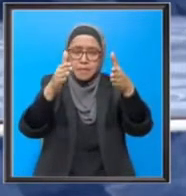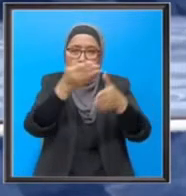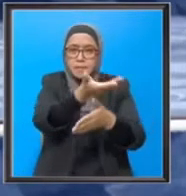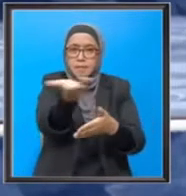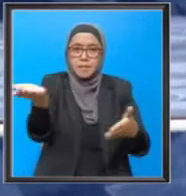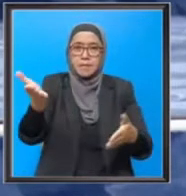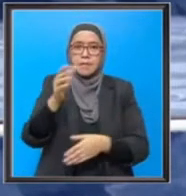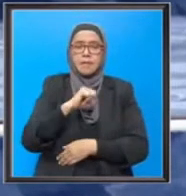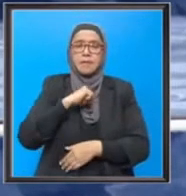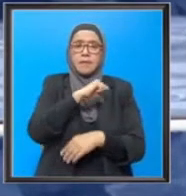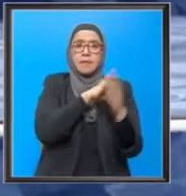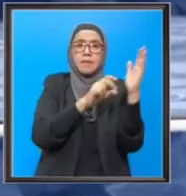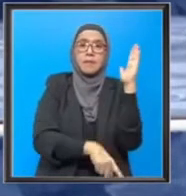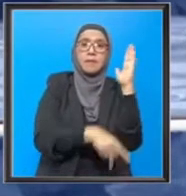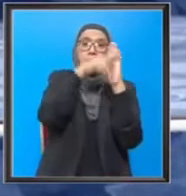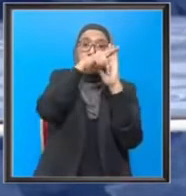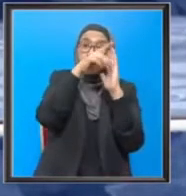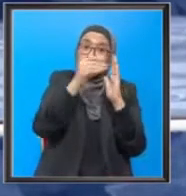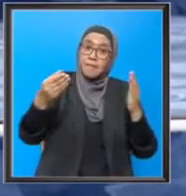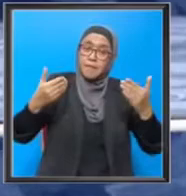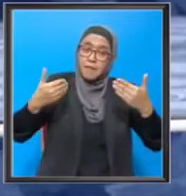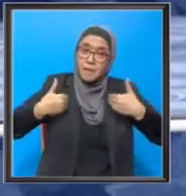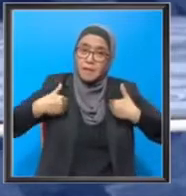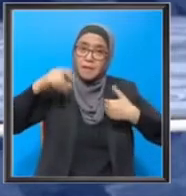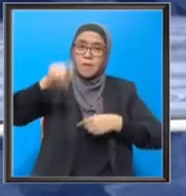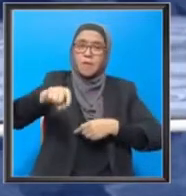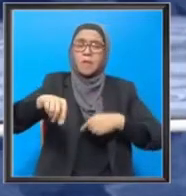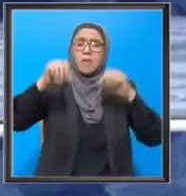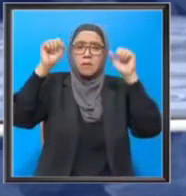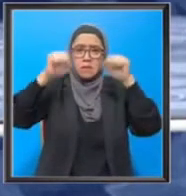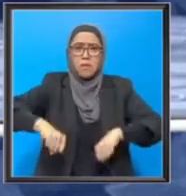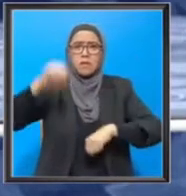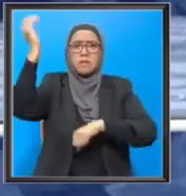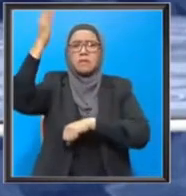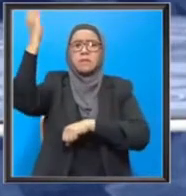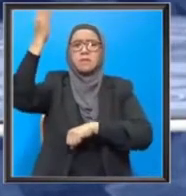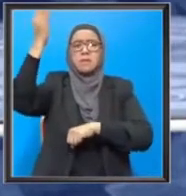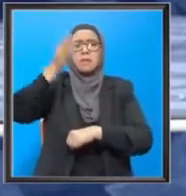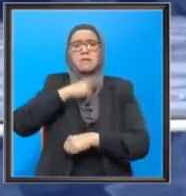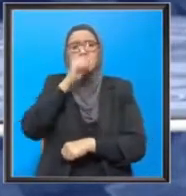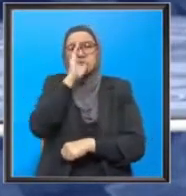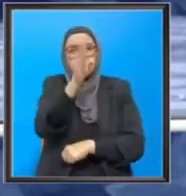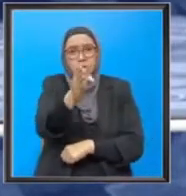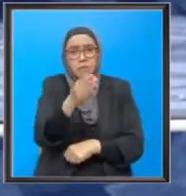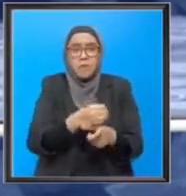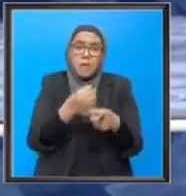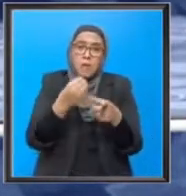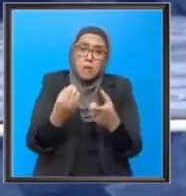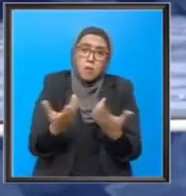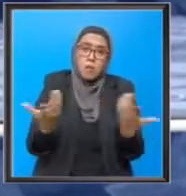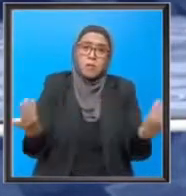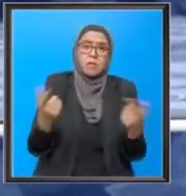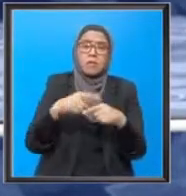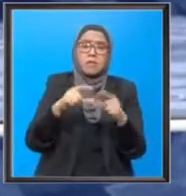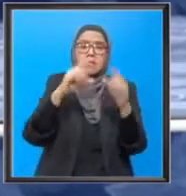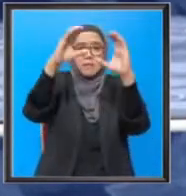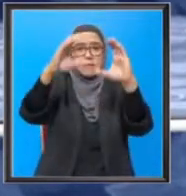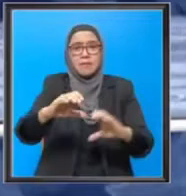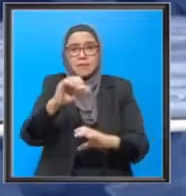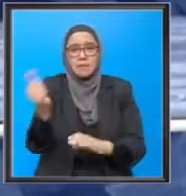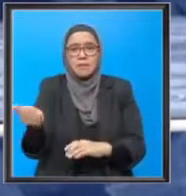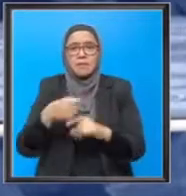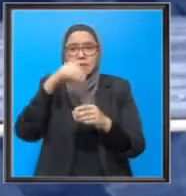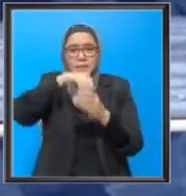dan kalau mempunyai keperluan boleh dibahas kan secara langsung ataupun tidak langsung di dalam dewan yang muda ini